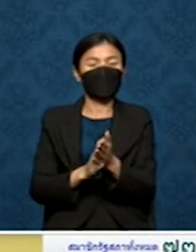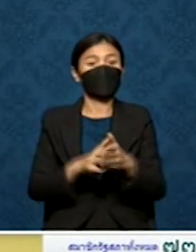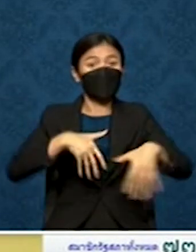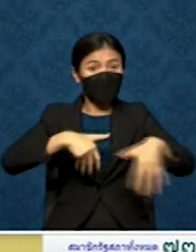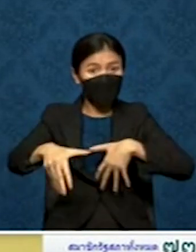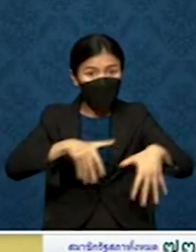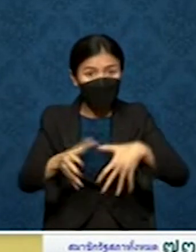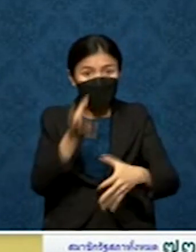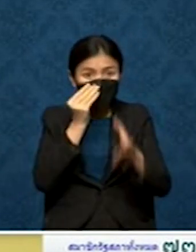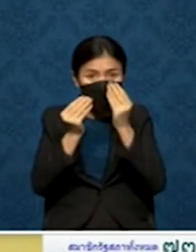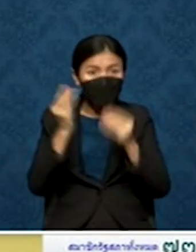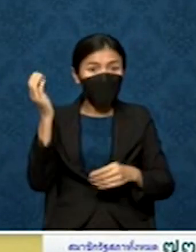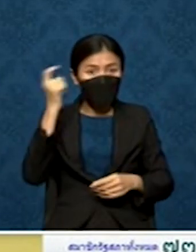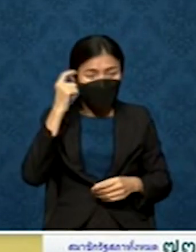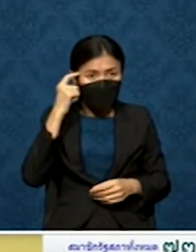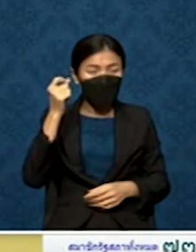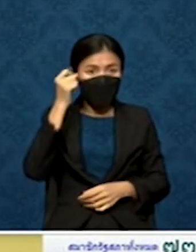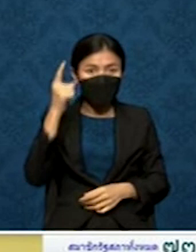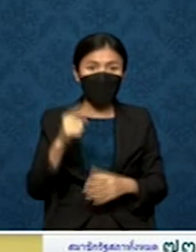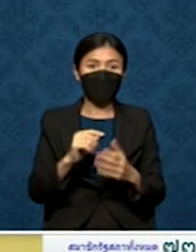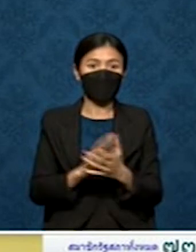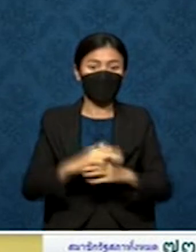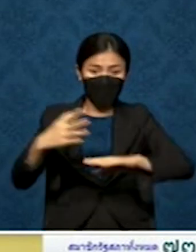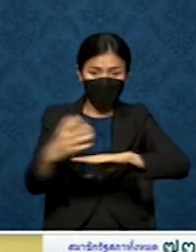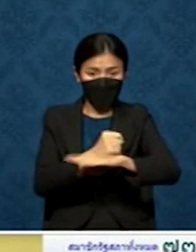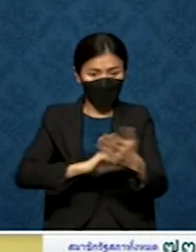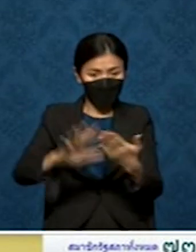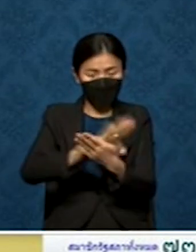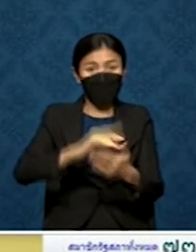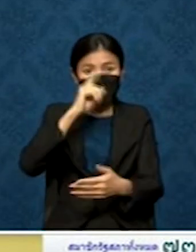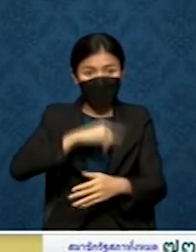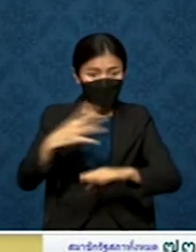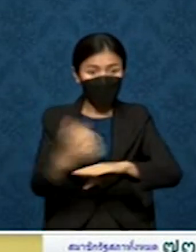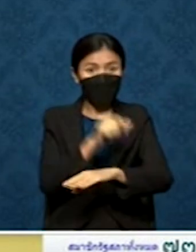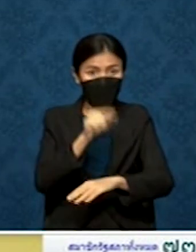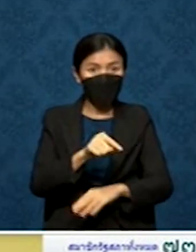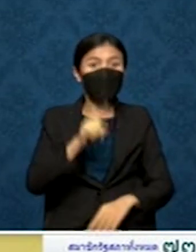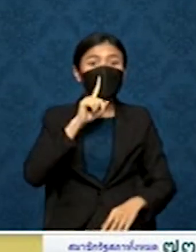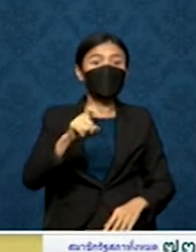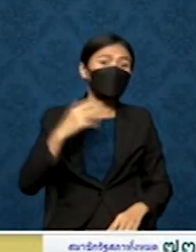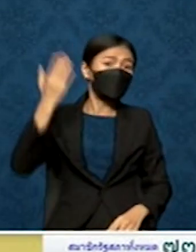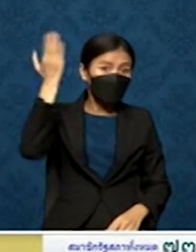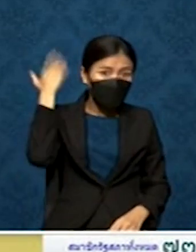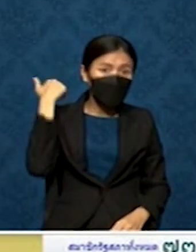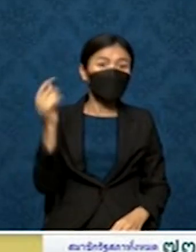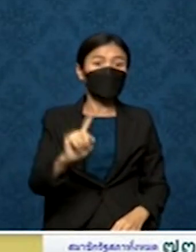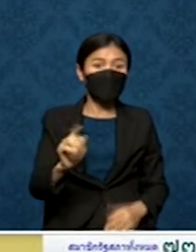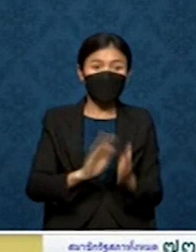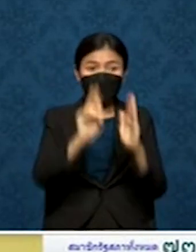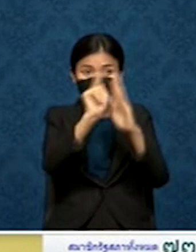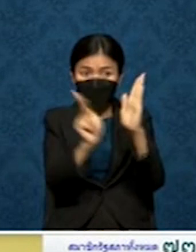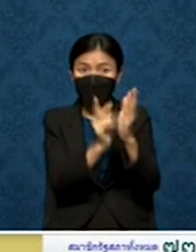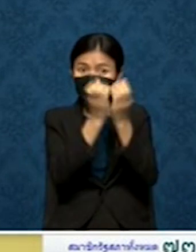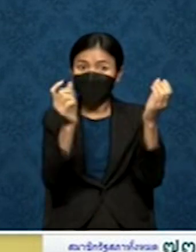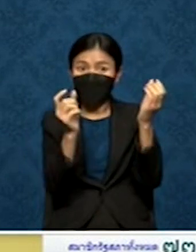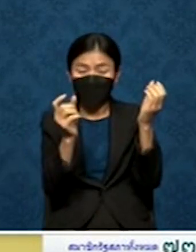นะฮะการที่การเมืองบ้านเราเป็นเช่นนี้เนี่ยท่านก็คงทราบว่ามันเป็นยังไงรัฐธรรมนูญไม่ได้มีปัญหา